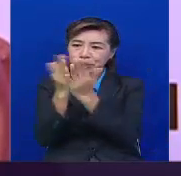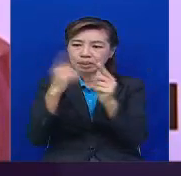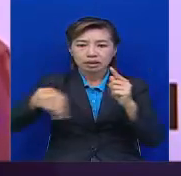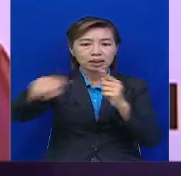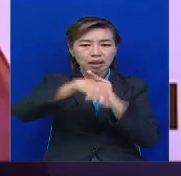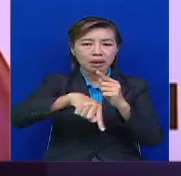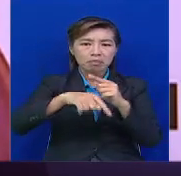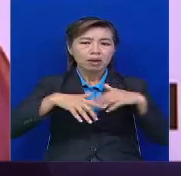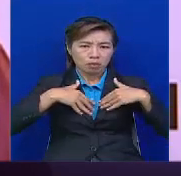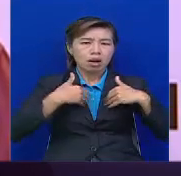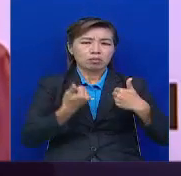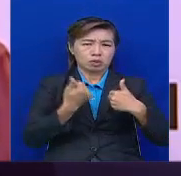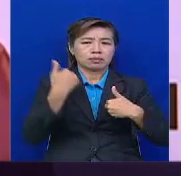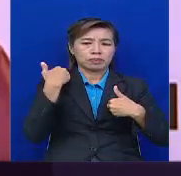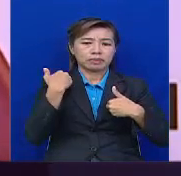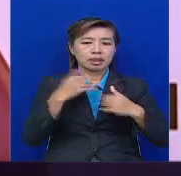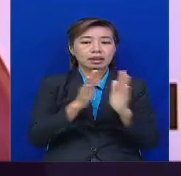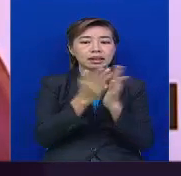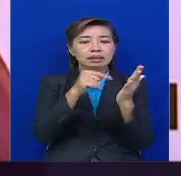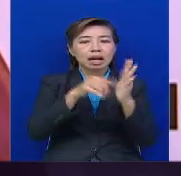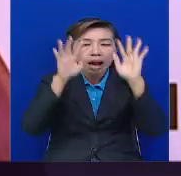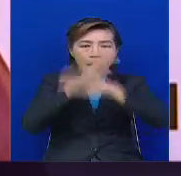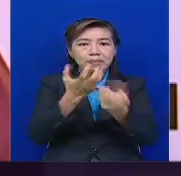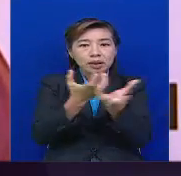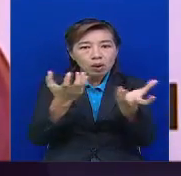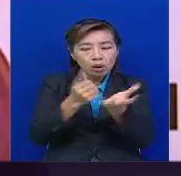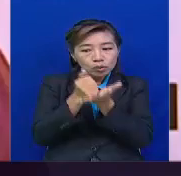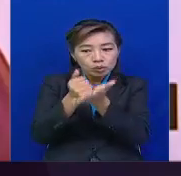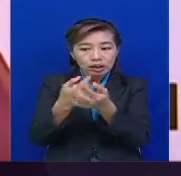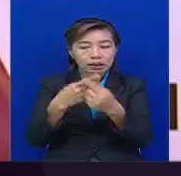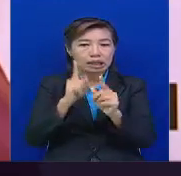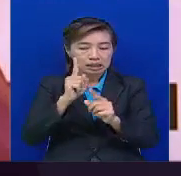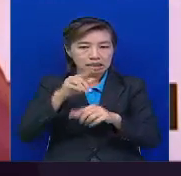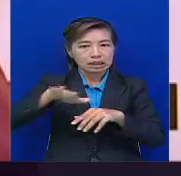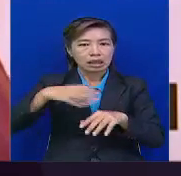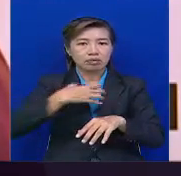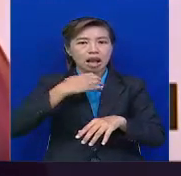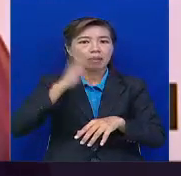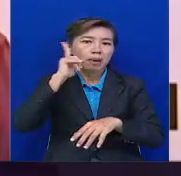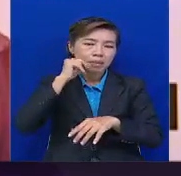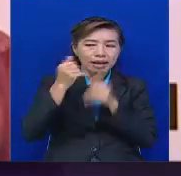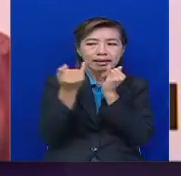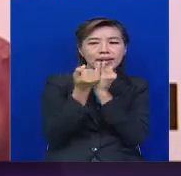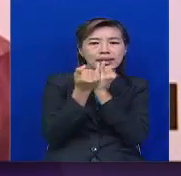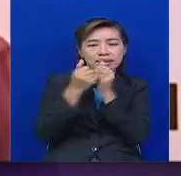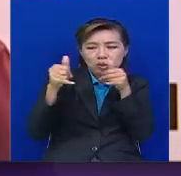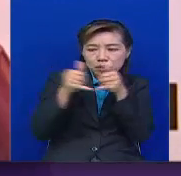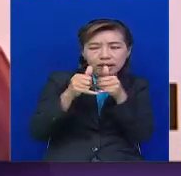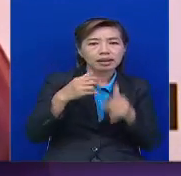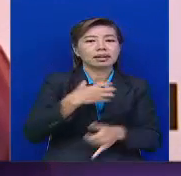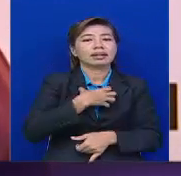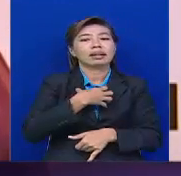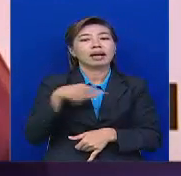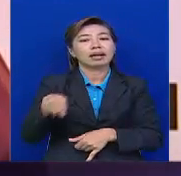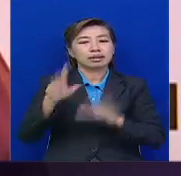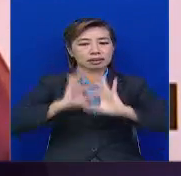สุขที่แฝงอยู่หนังสืออาจจะเป็นแค่เครื่องมือแต่เด็กต้องการอยู่กับผู้ใหญ่ในบ้านเด็กต้องการอยู่กับพ่ออยู่กับแ